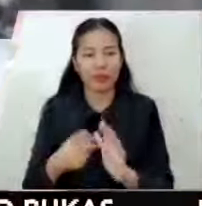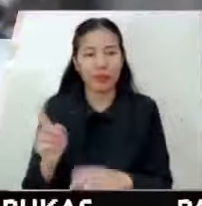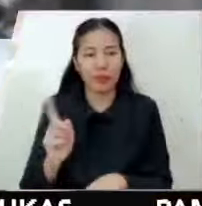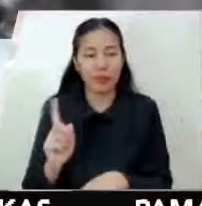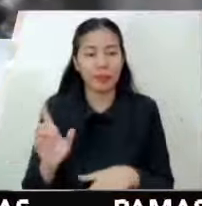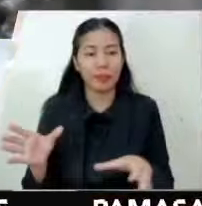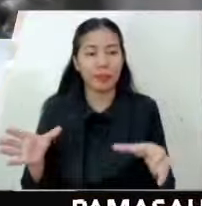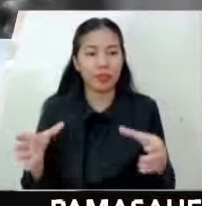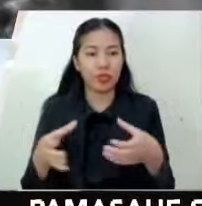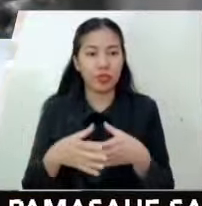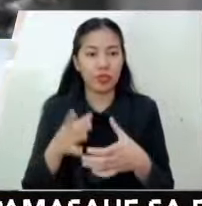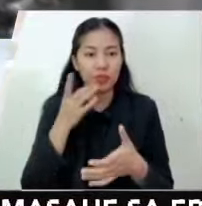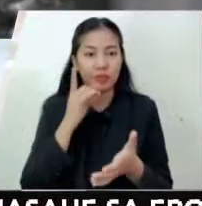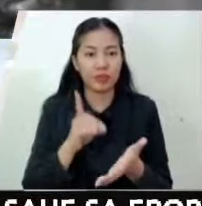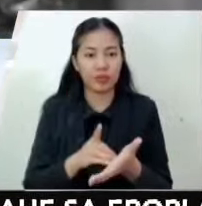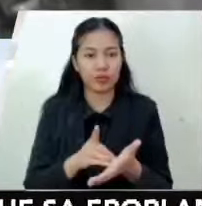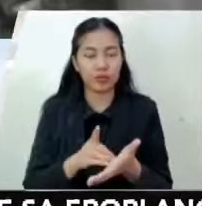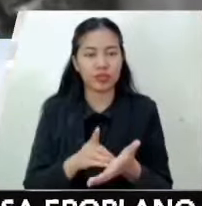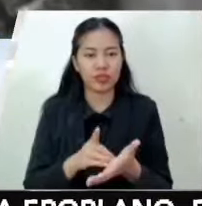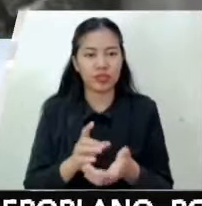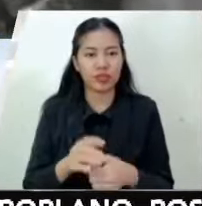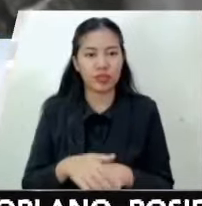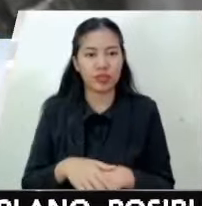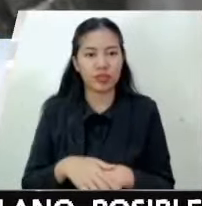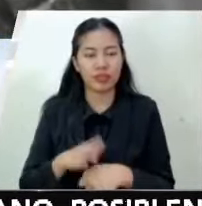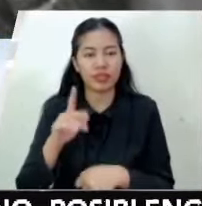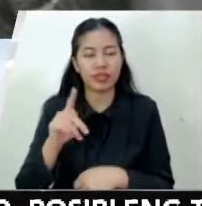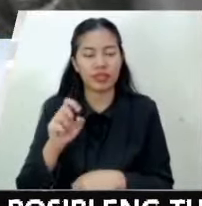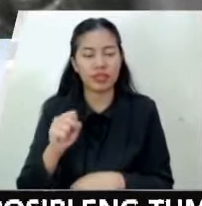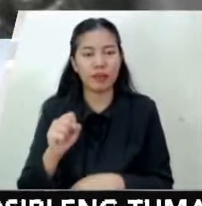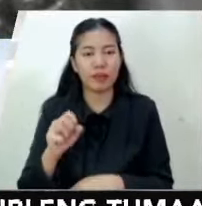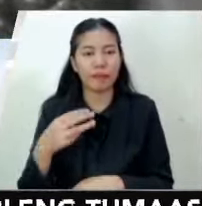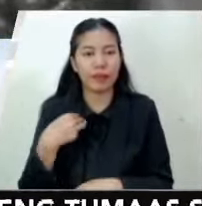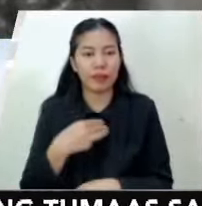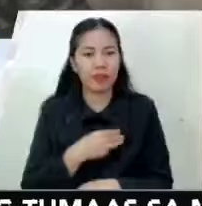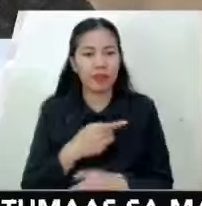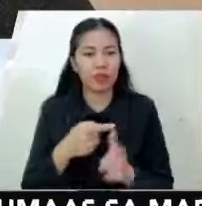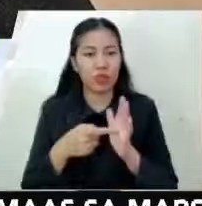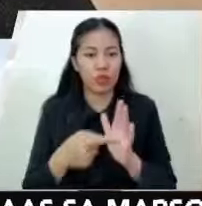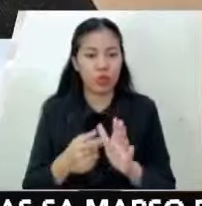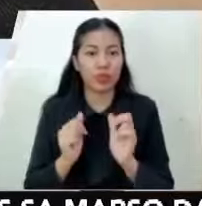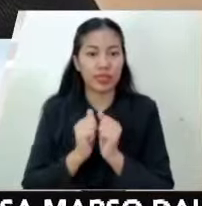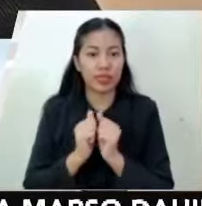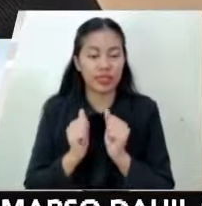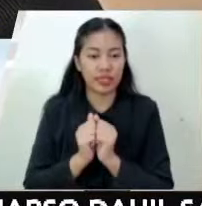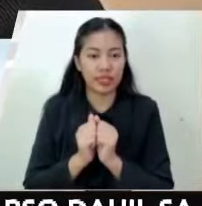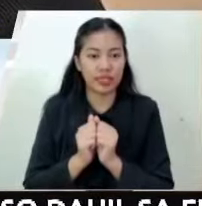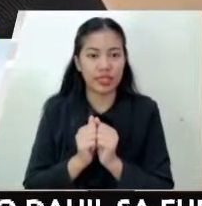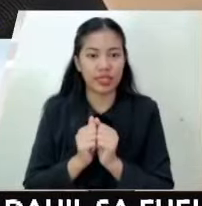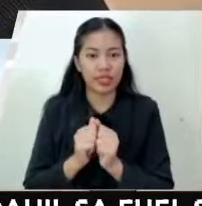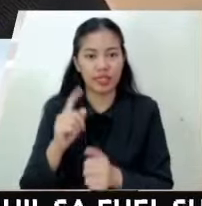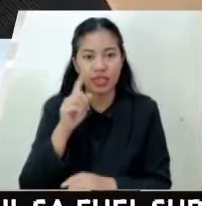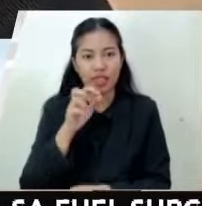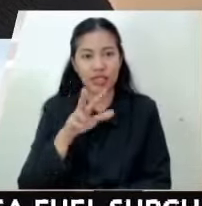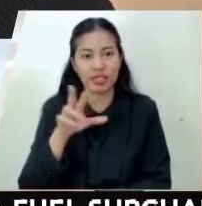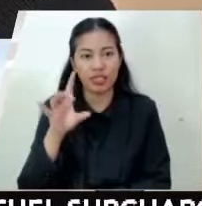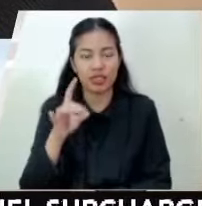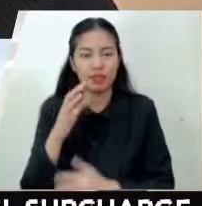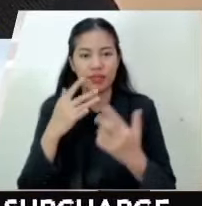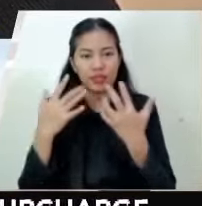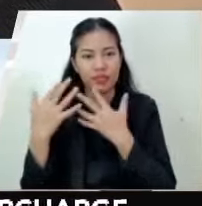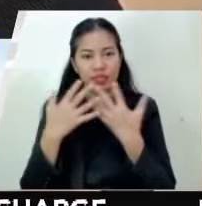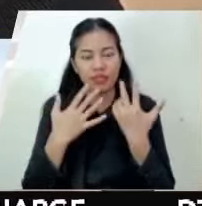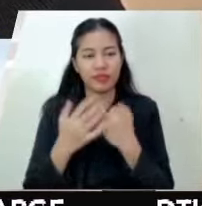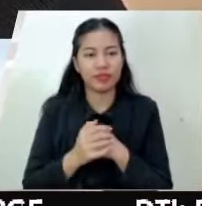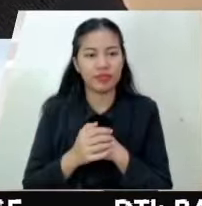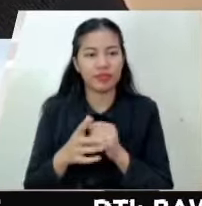ni BTS member J-Hope. Ipinasilip yan kasabay ng kanyang 30th birthday kahapon. Tampok sa documentary ang